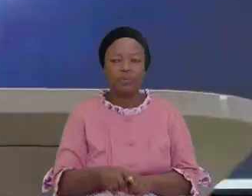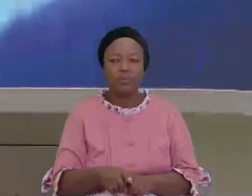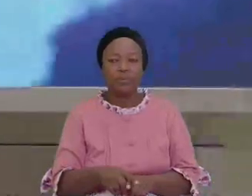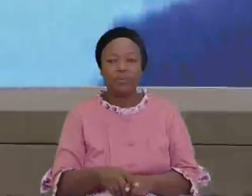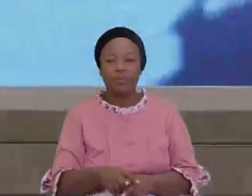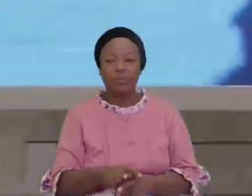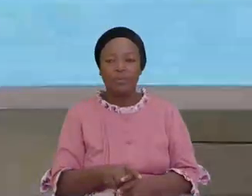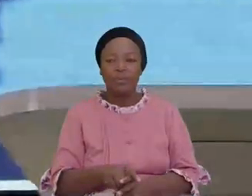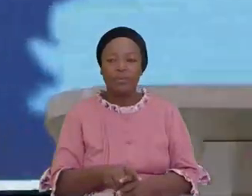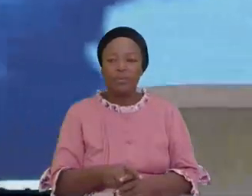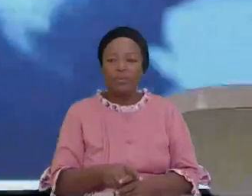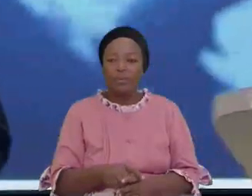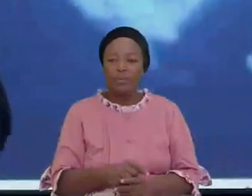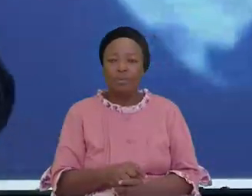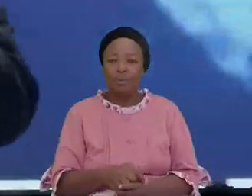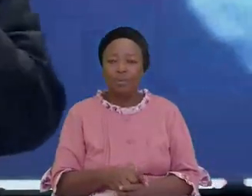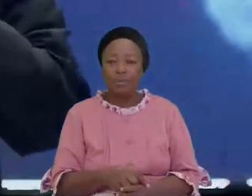ministère.